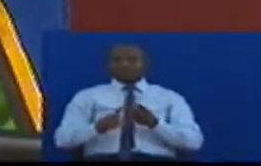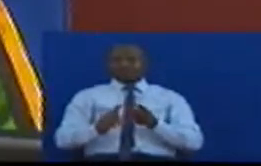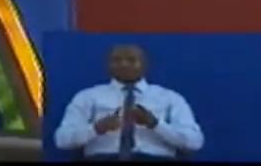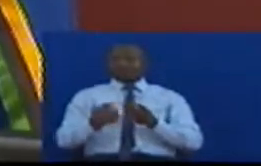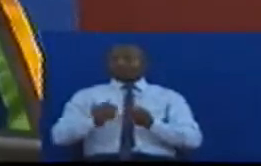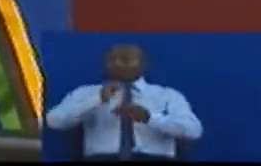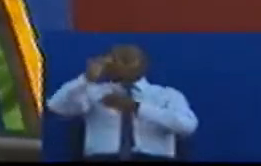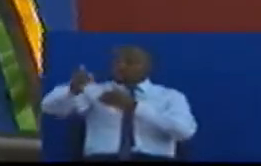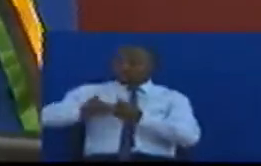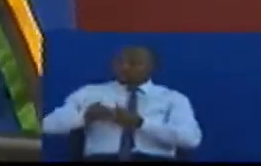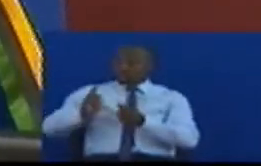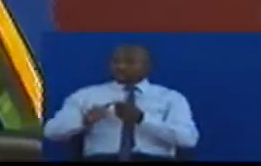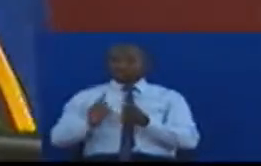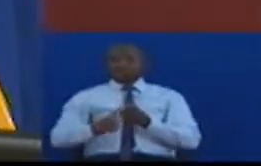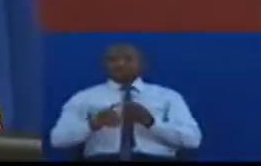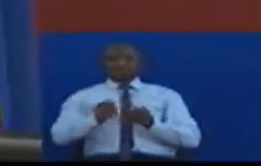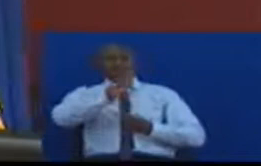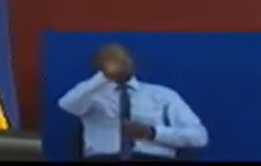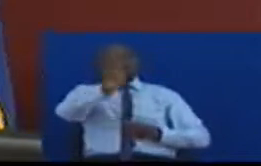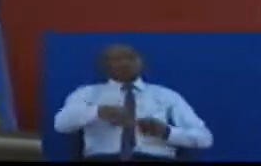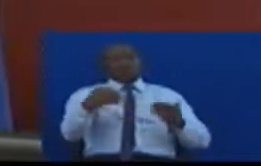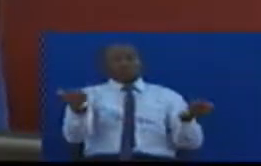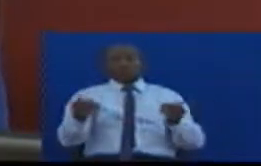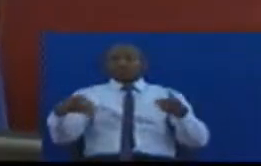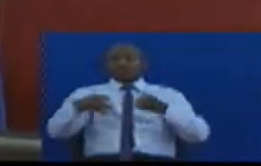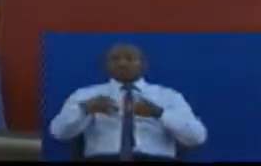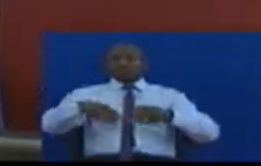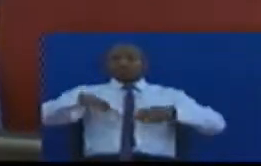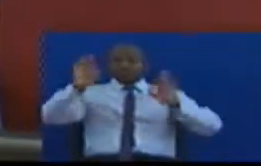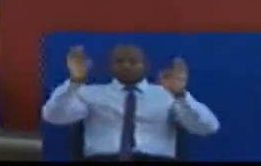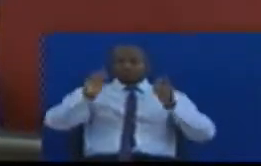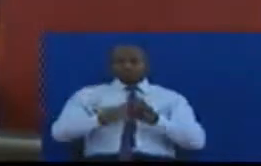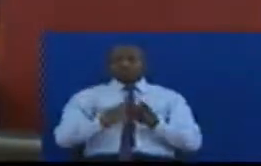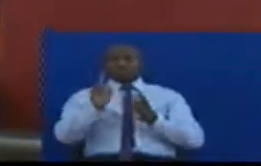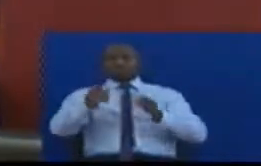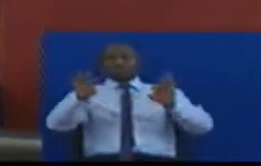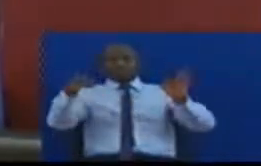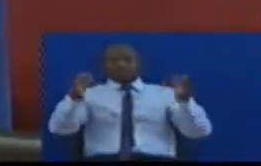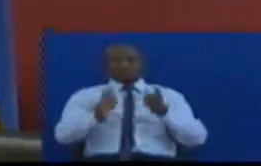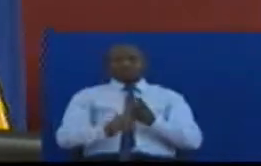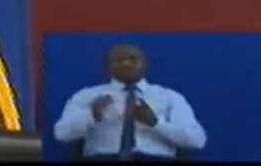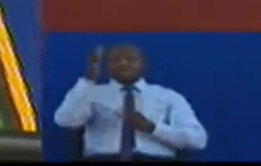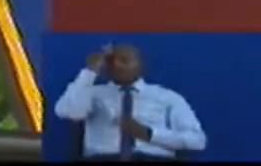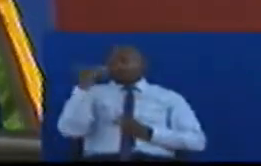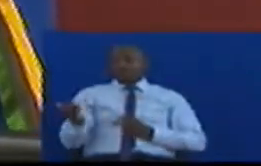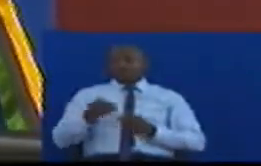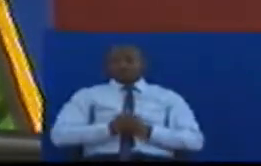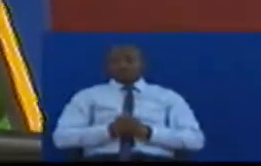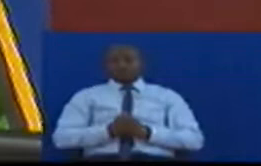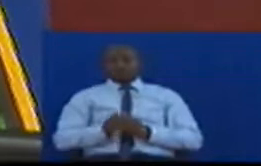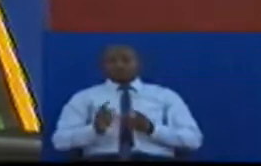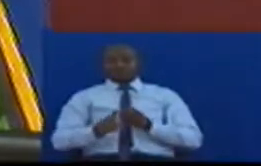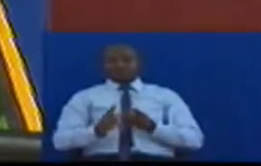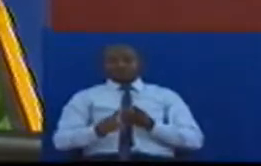hapo kinana hapo nje ukamuuliza hivi tunaongea na nani, ni kwaje, hawajui. Mara hiyo kanaweza